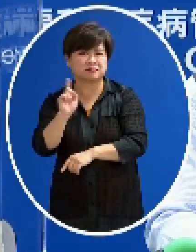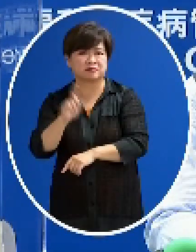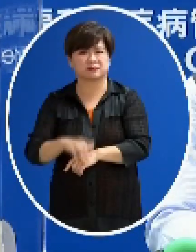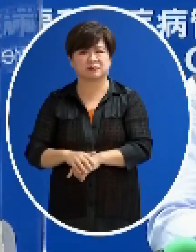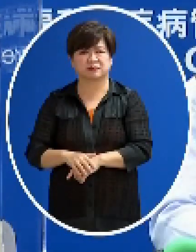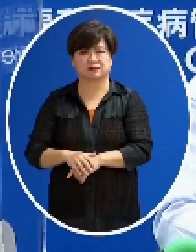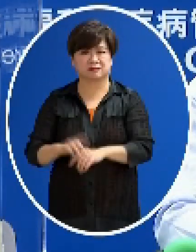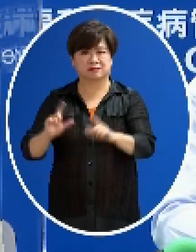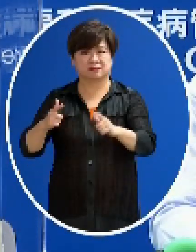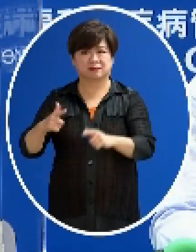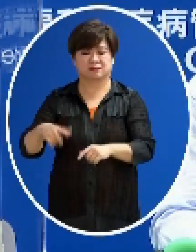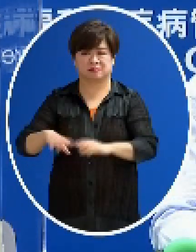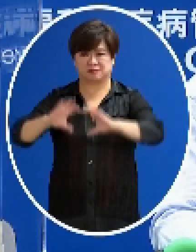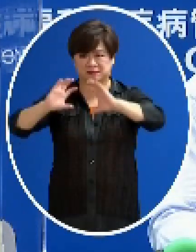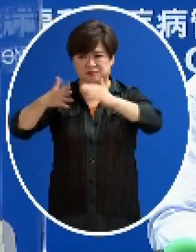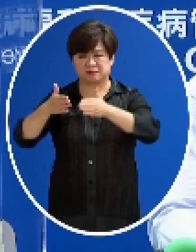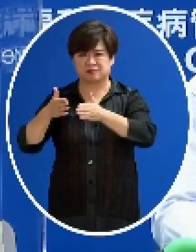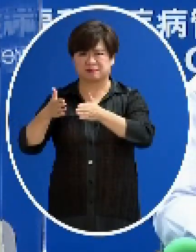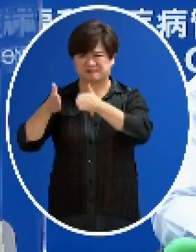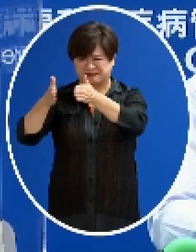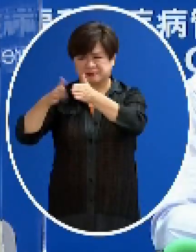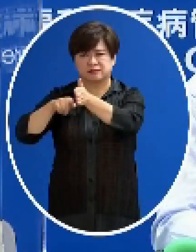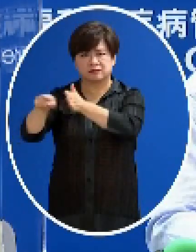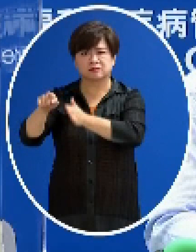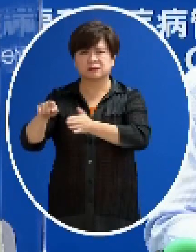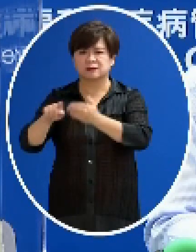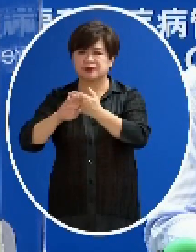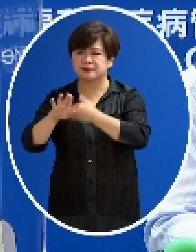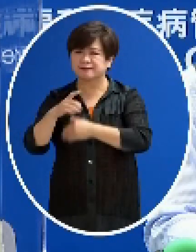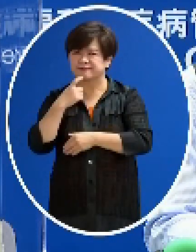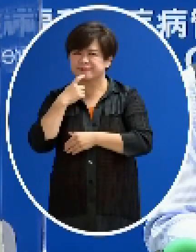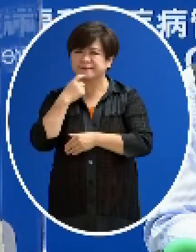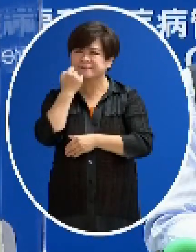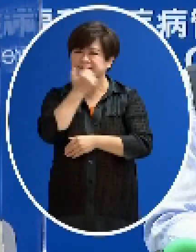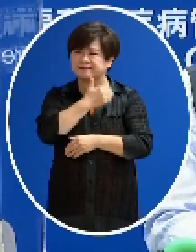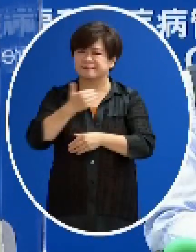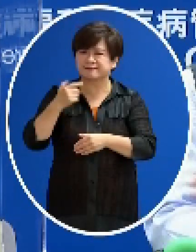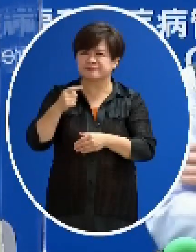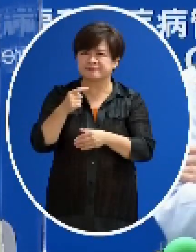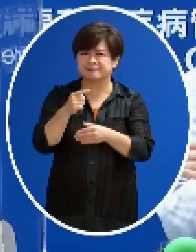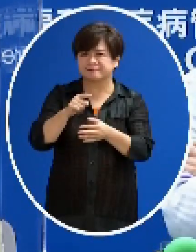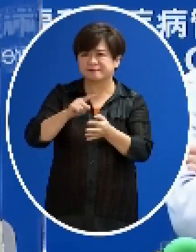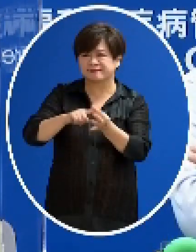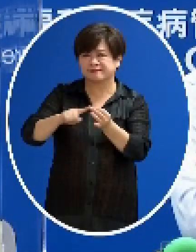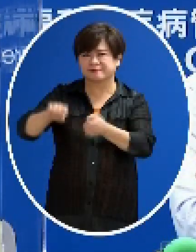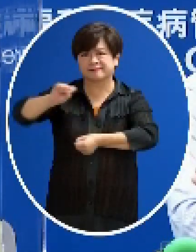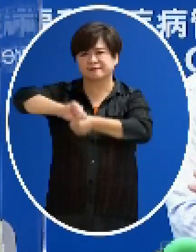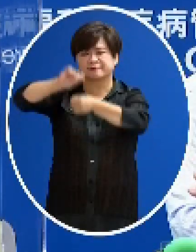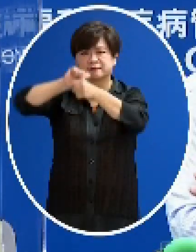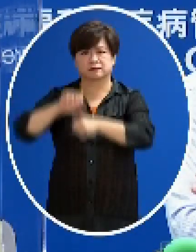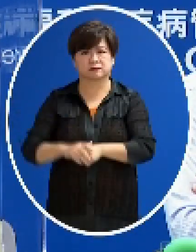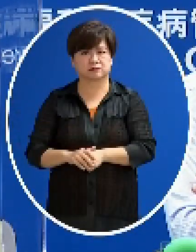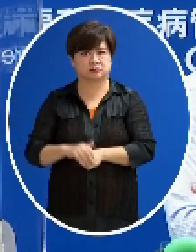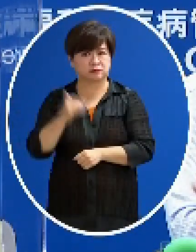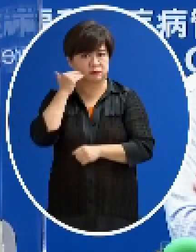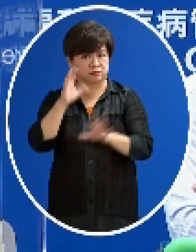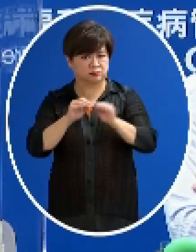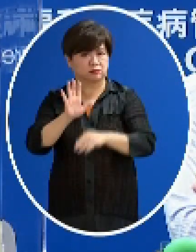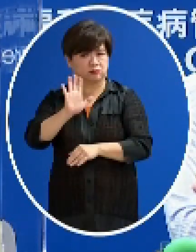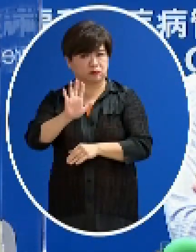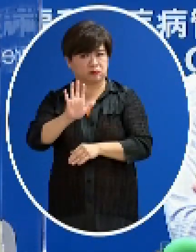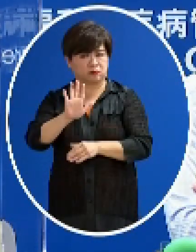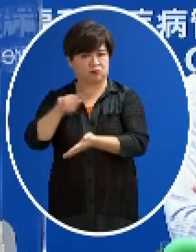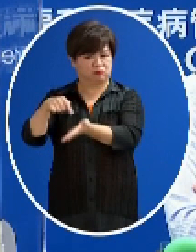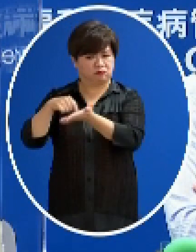个国家来做往来，但是也不排除有其他任何可能性，那如果有比较完整的资料可以来向我们提出